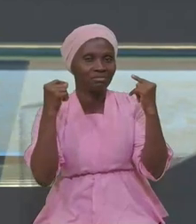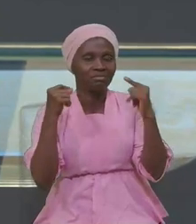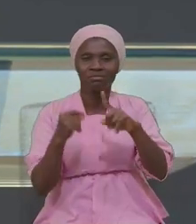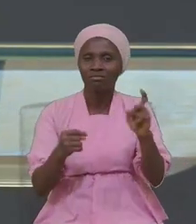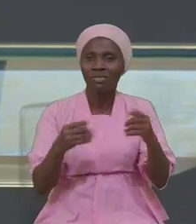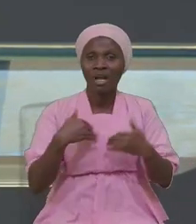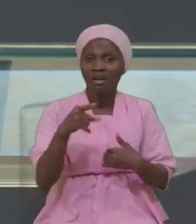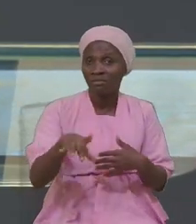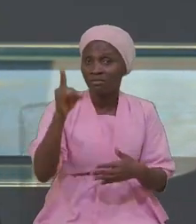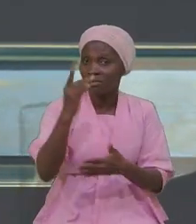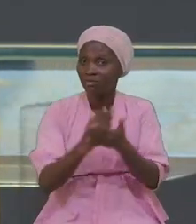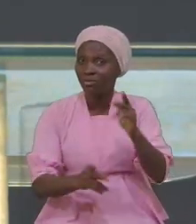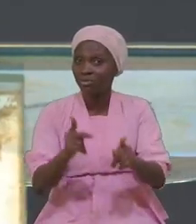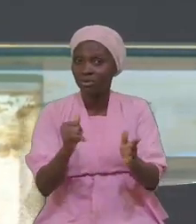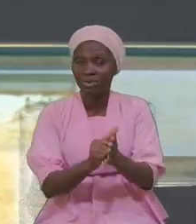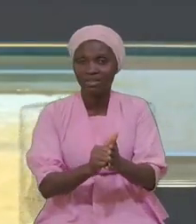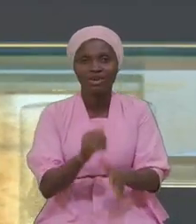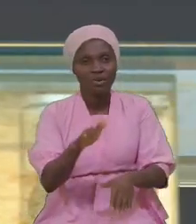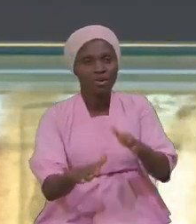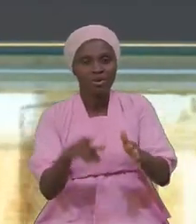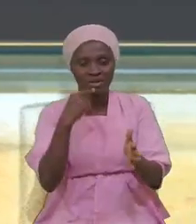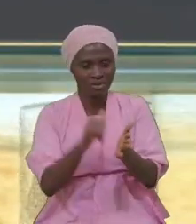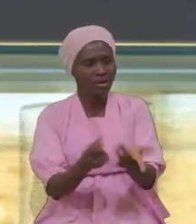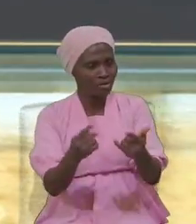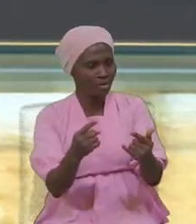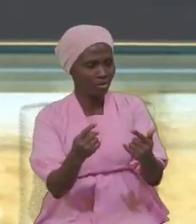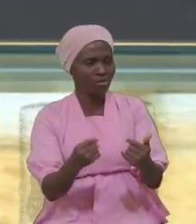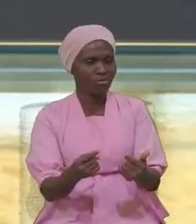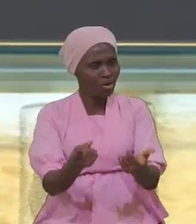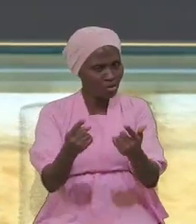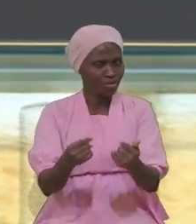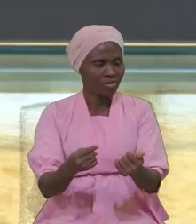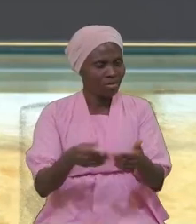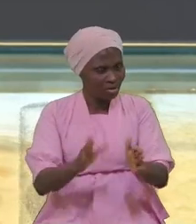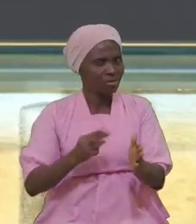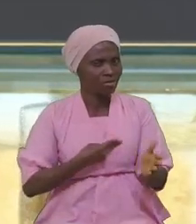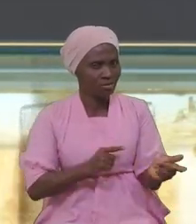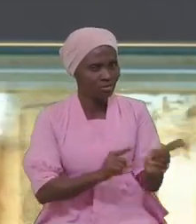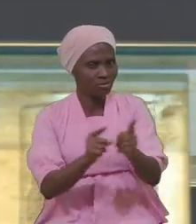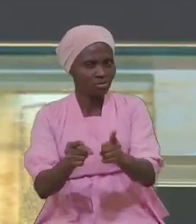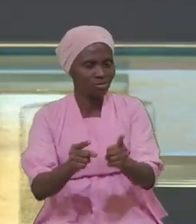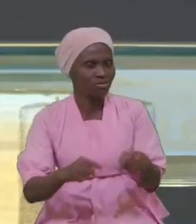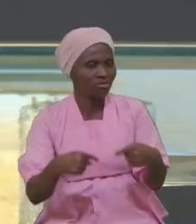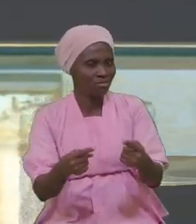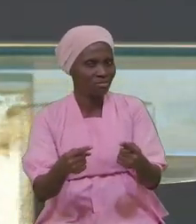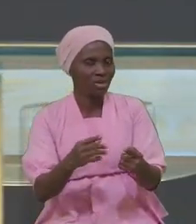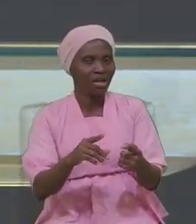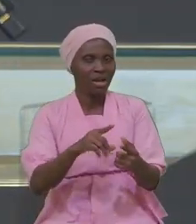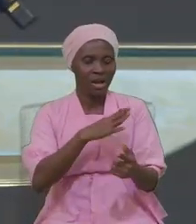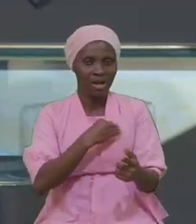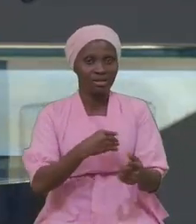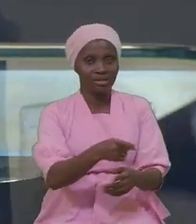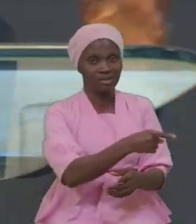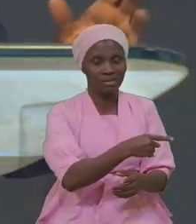gens qui marchent, que lève-toi et marchons. Et la personne se